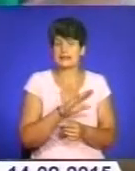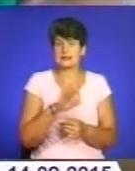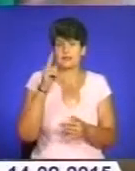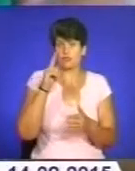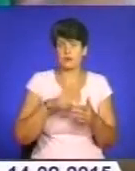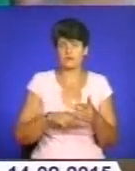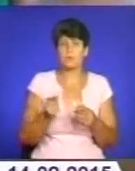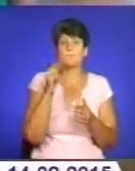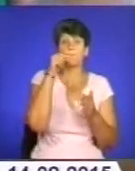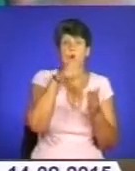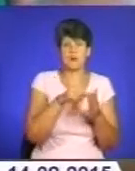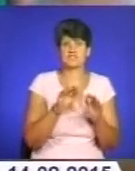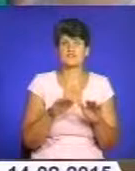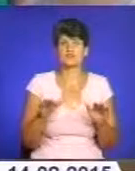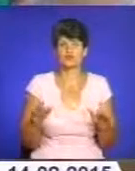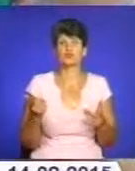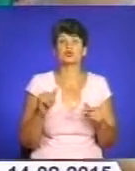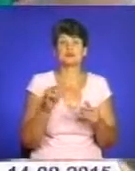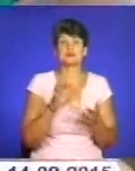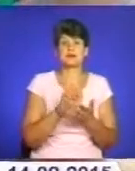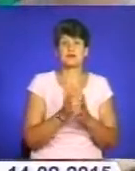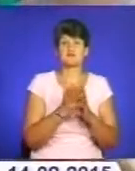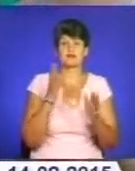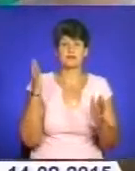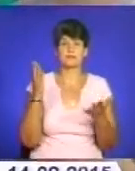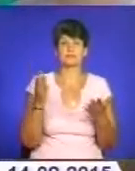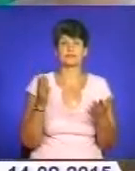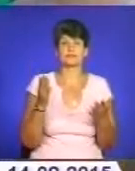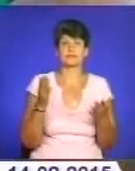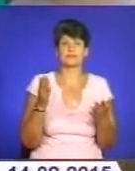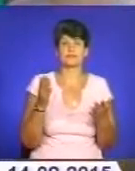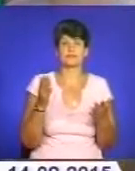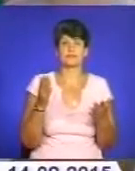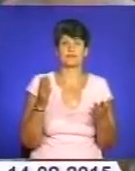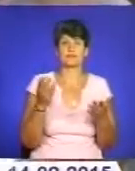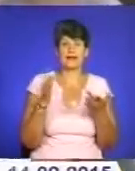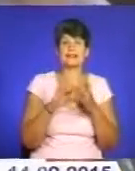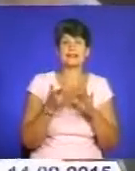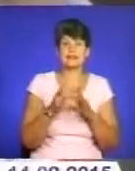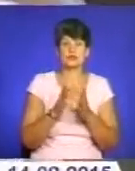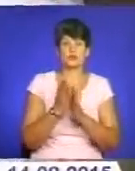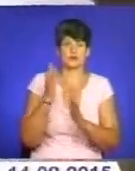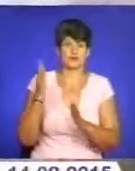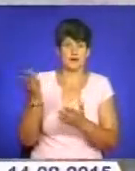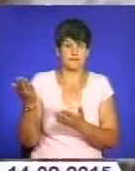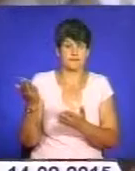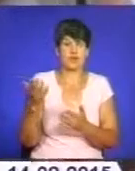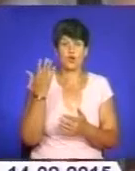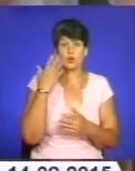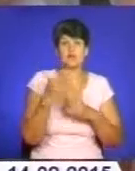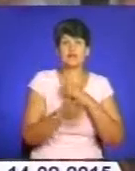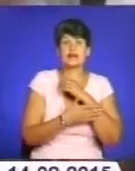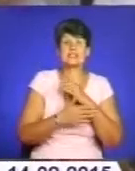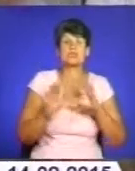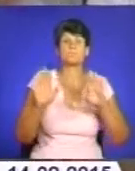що ти попадеш в садочок, в який ти займав чергу, ну ви знаєте, так, електронна черга. І коли в останній